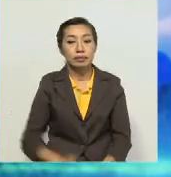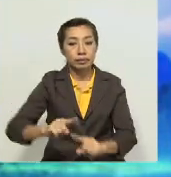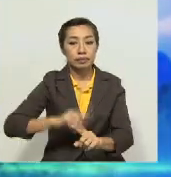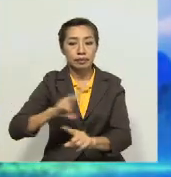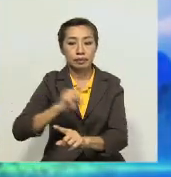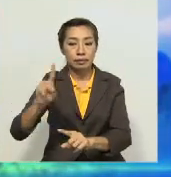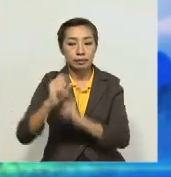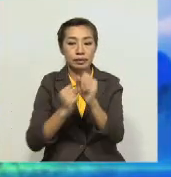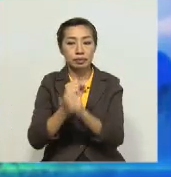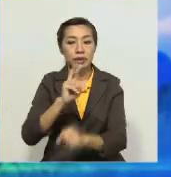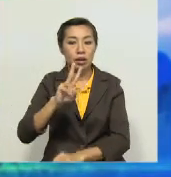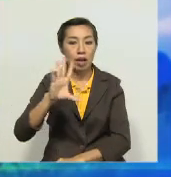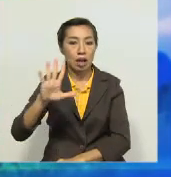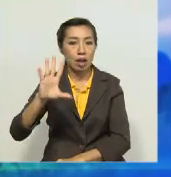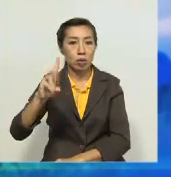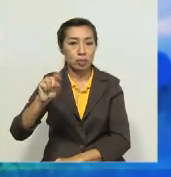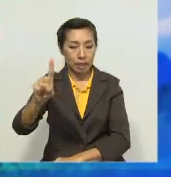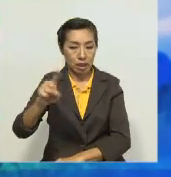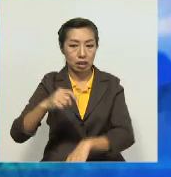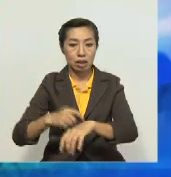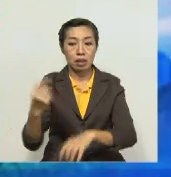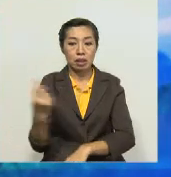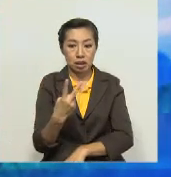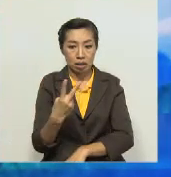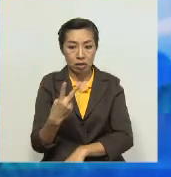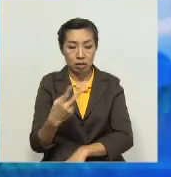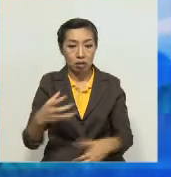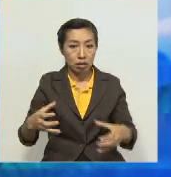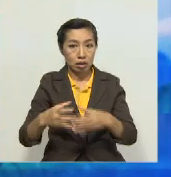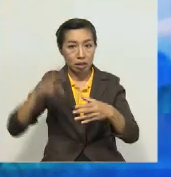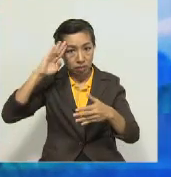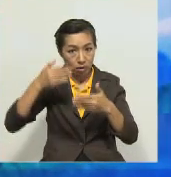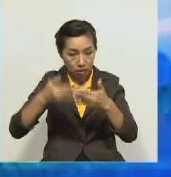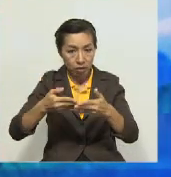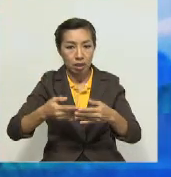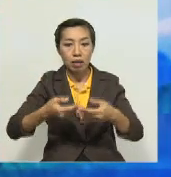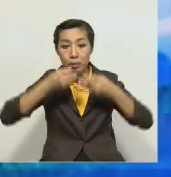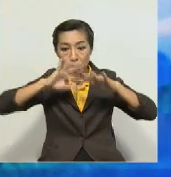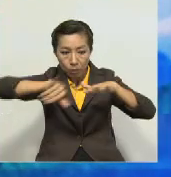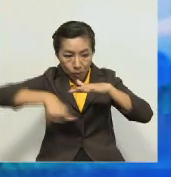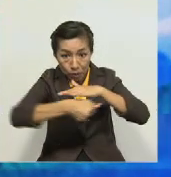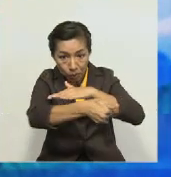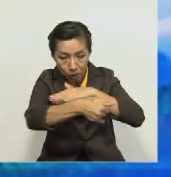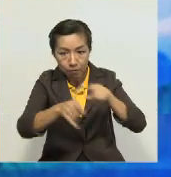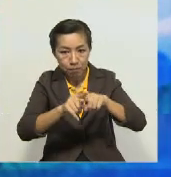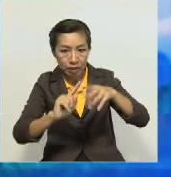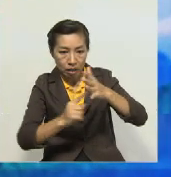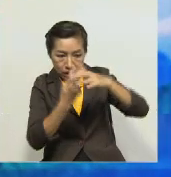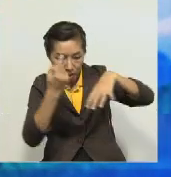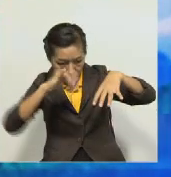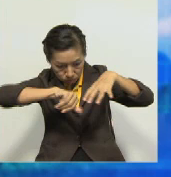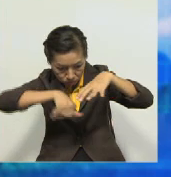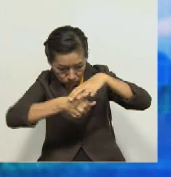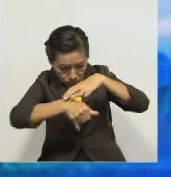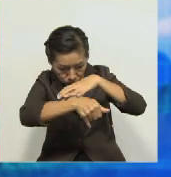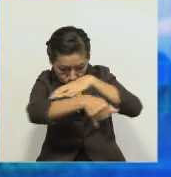1 กรกฎาคม 2561 2าิกาทีมซวมนุษย์กบ ออกปฏิบัิการลงดำน้ำจากจุดแรกเข